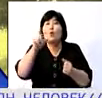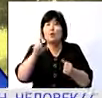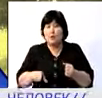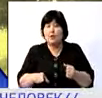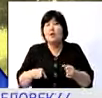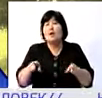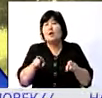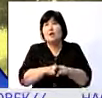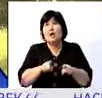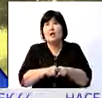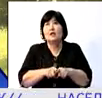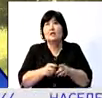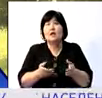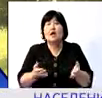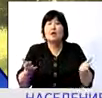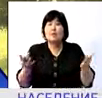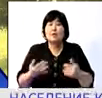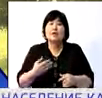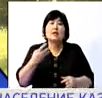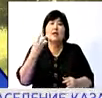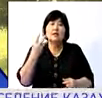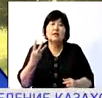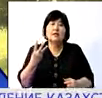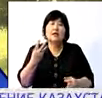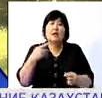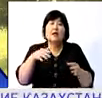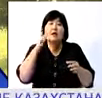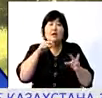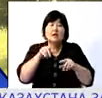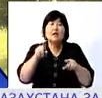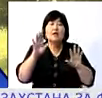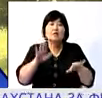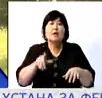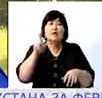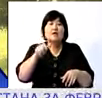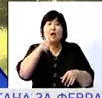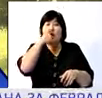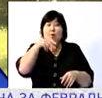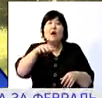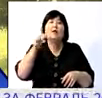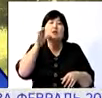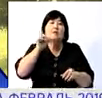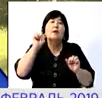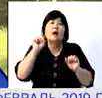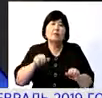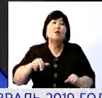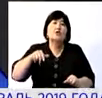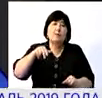Также привлечены три кинологического расчета. Есть места, где человек не может пройти, но собака у нас не может